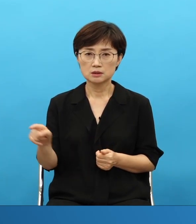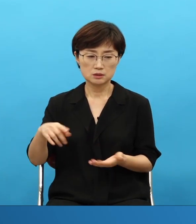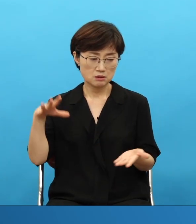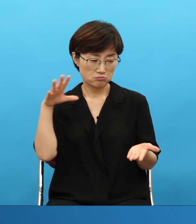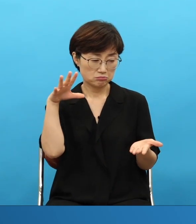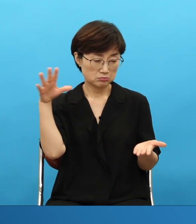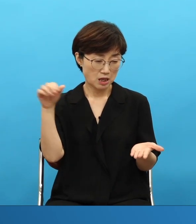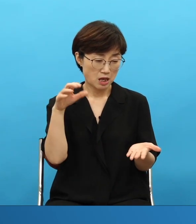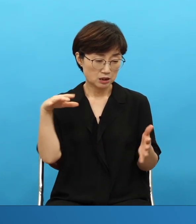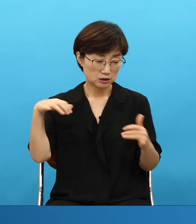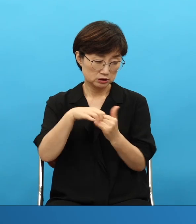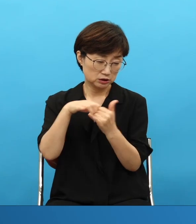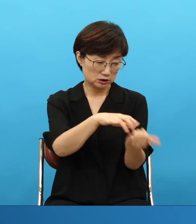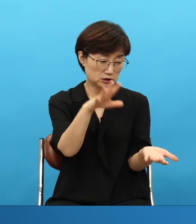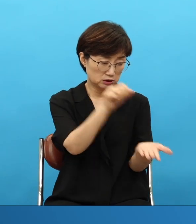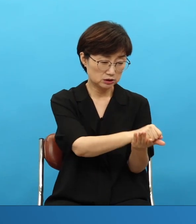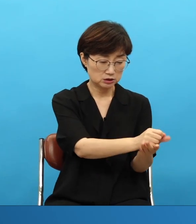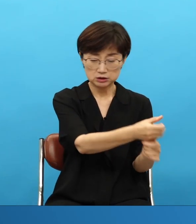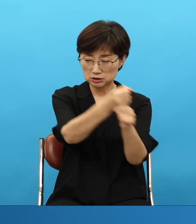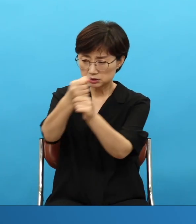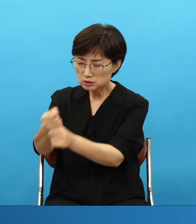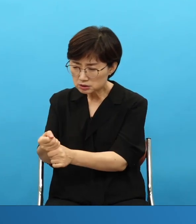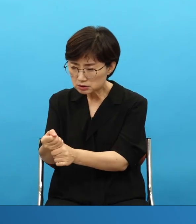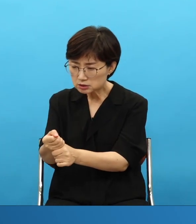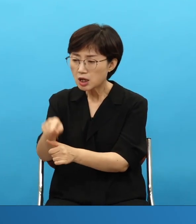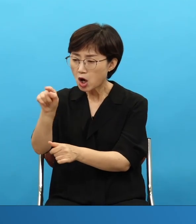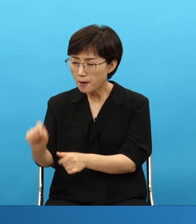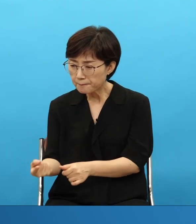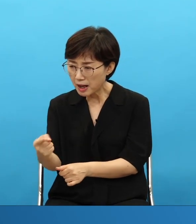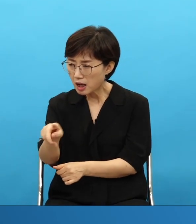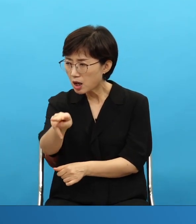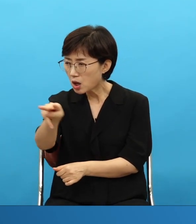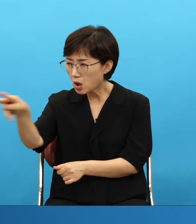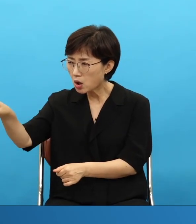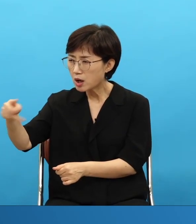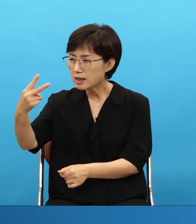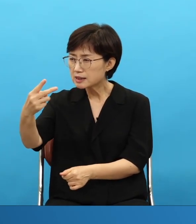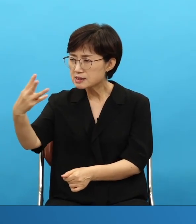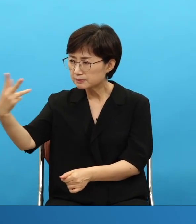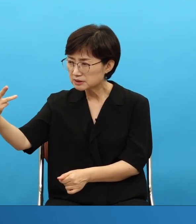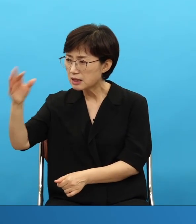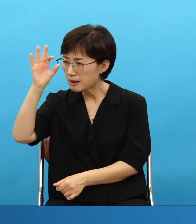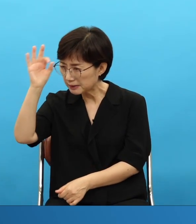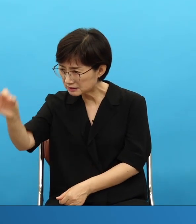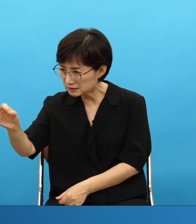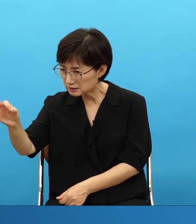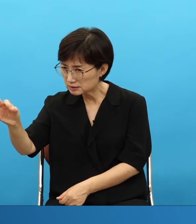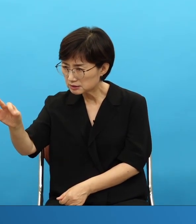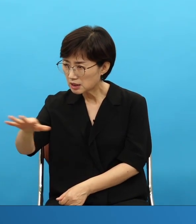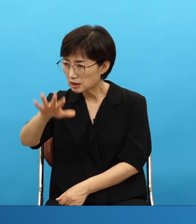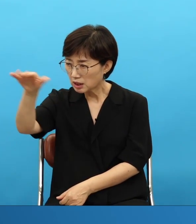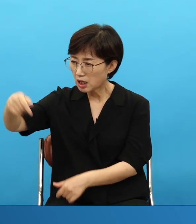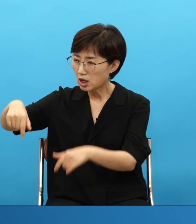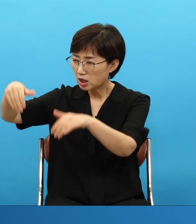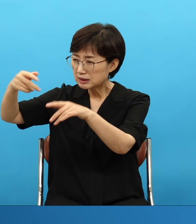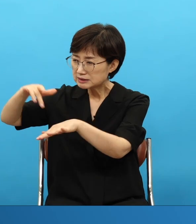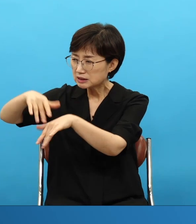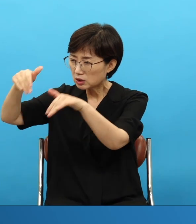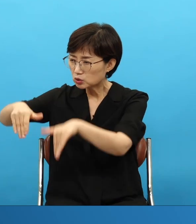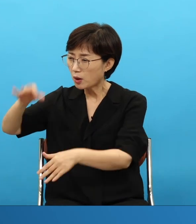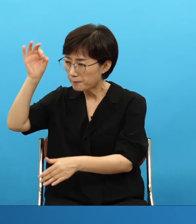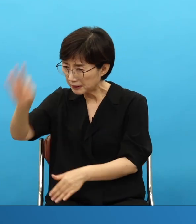You came all the way to Babylon. 그 You 말이에요. saw the 237 nations. 5천 종족 종노릇하고 죽는 거 봤지? You saw the 5,000 tribes enslaved and